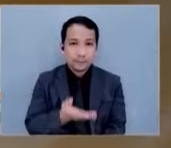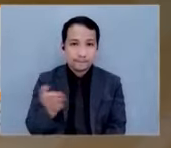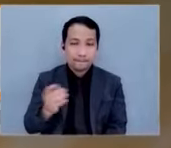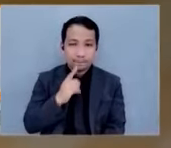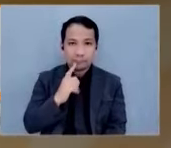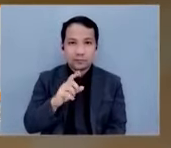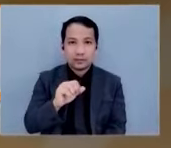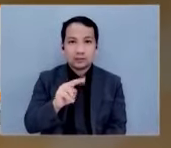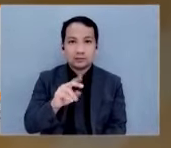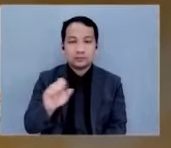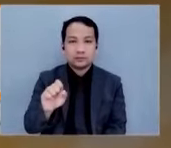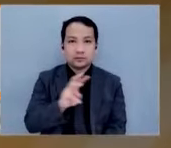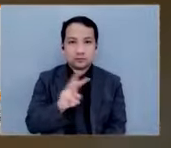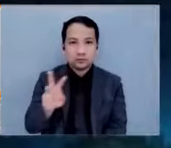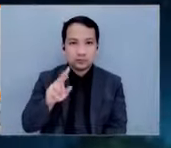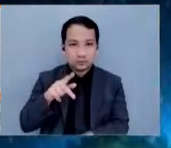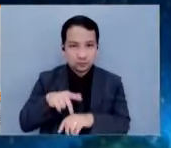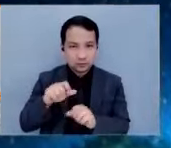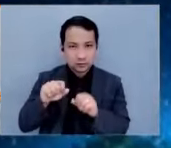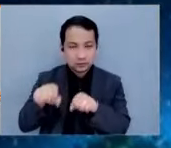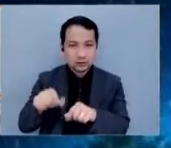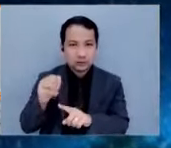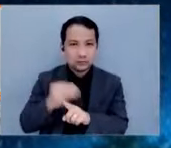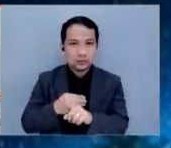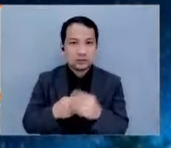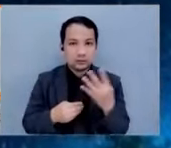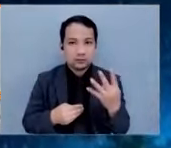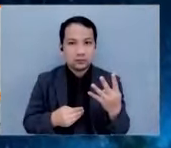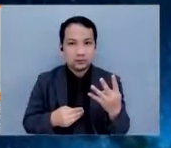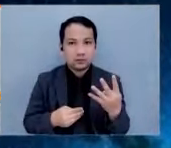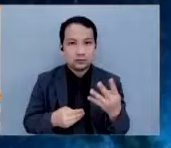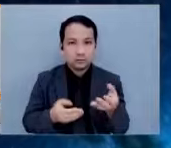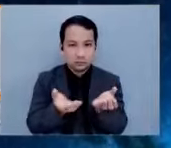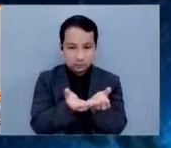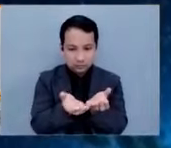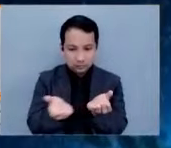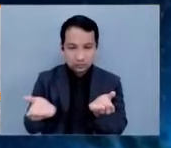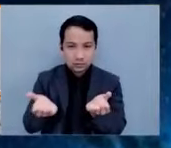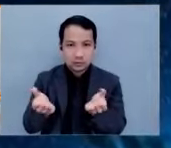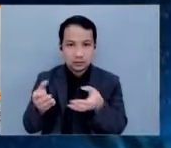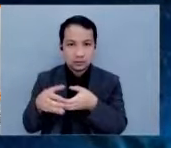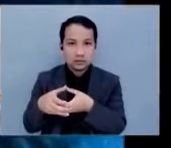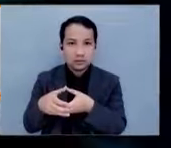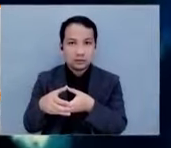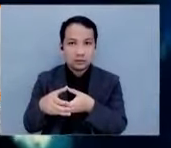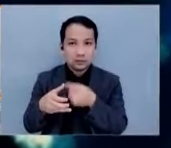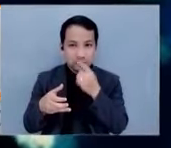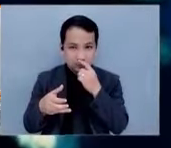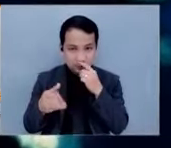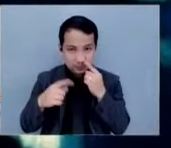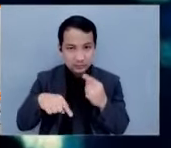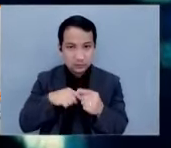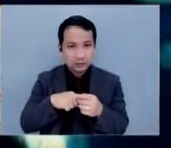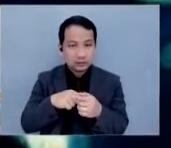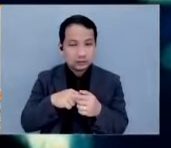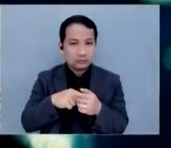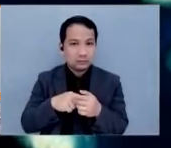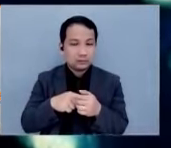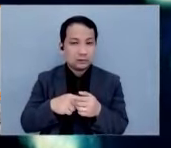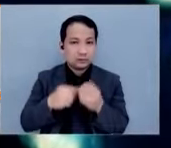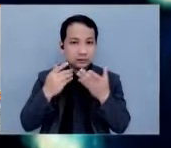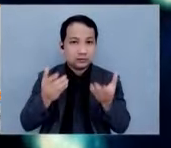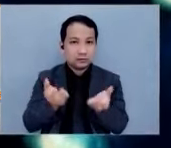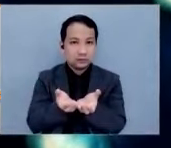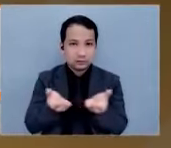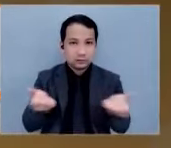sa West Philippine Sea nitong March 4, makikita ang nagkukumpulang Chinese maritime militia vessels. Naka-rafting formation ang mga ito o